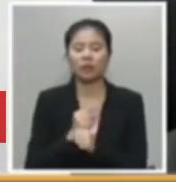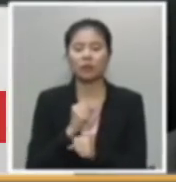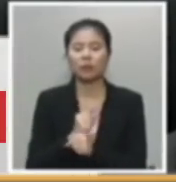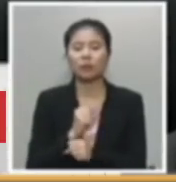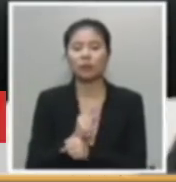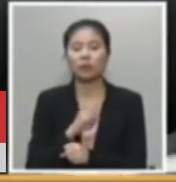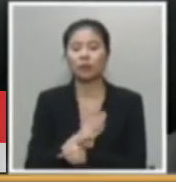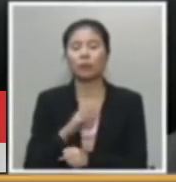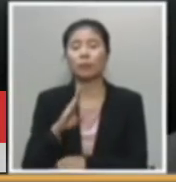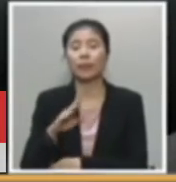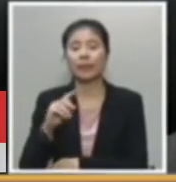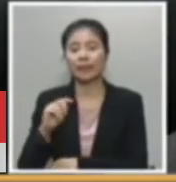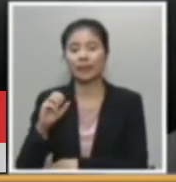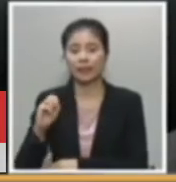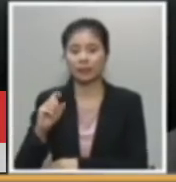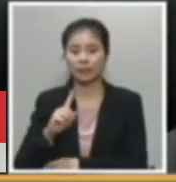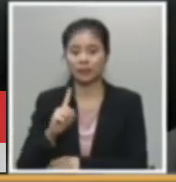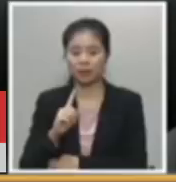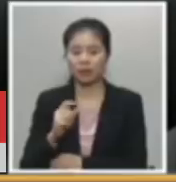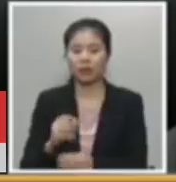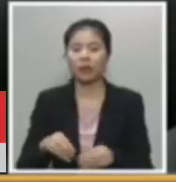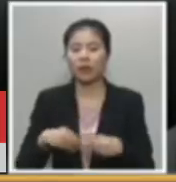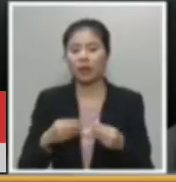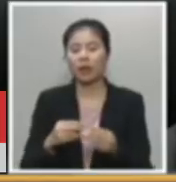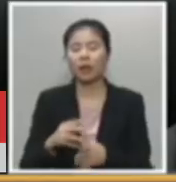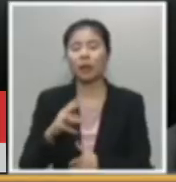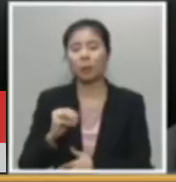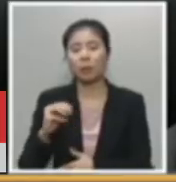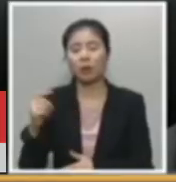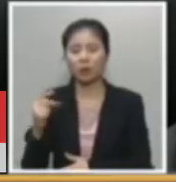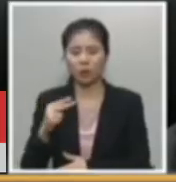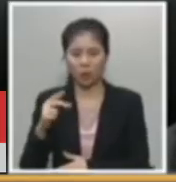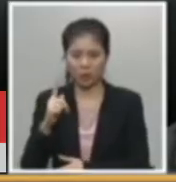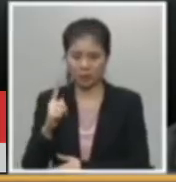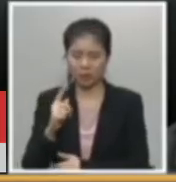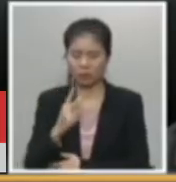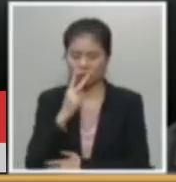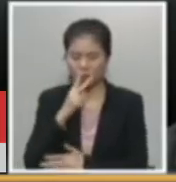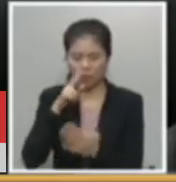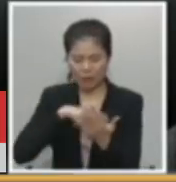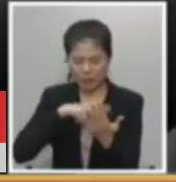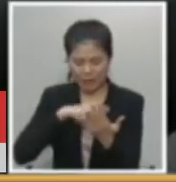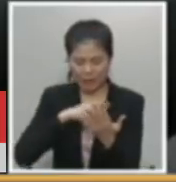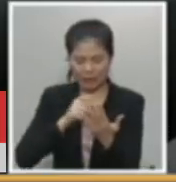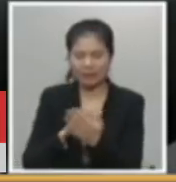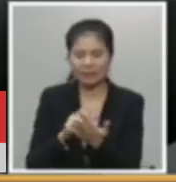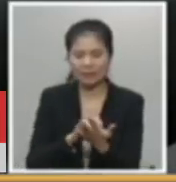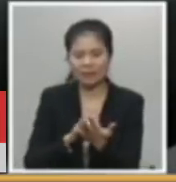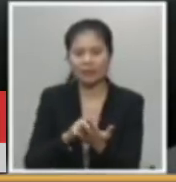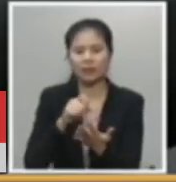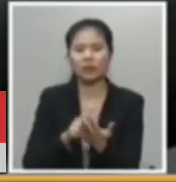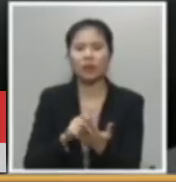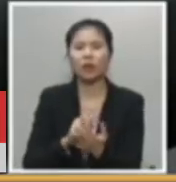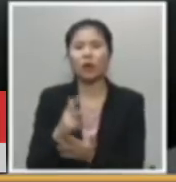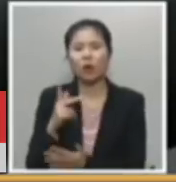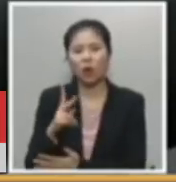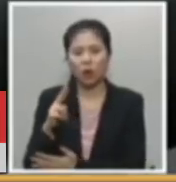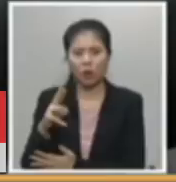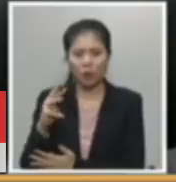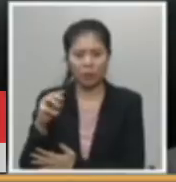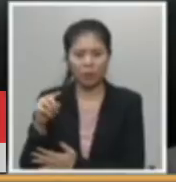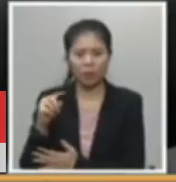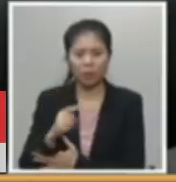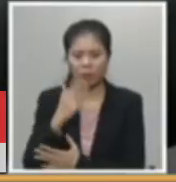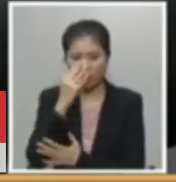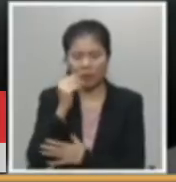เรื่อง BTS เนี่ยนะครับไปมอบให้ท่านมท.1ให้ท่านมท.1ไปดูครับว่าท่านเดี๋ยวได้ไปเซ็นเข้าครม.ครับเพราะเรื่องนี้มันมีความ